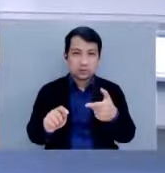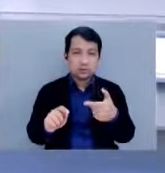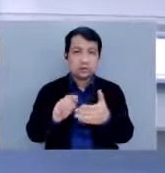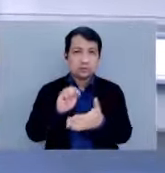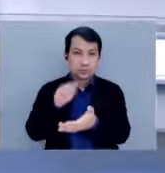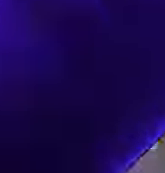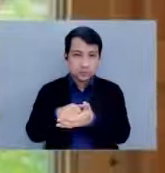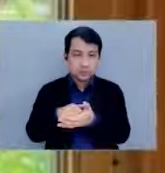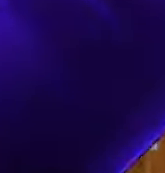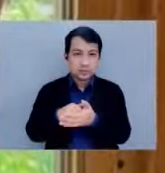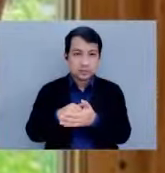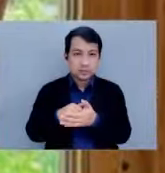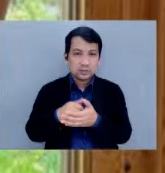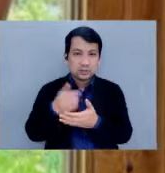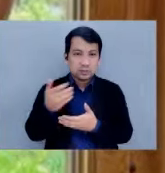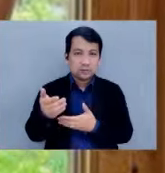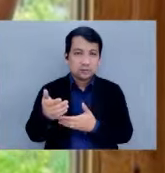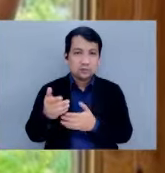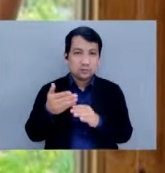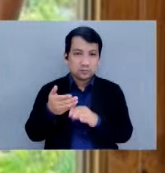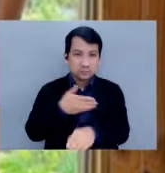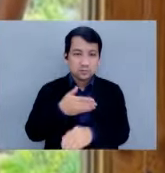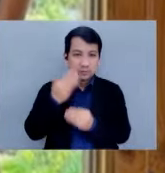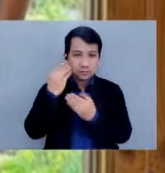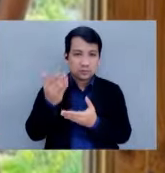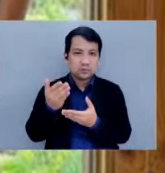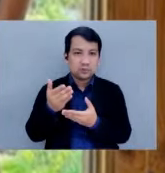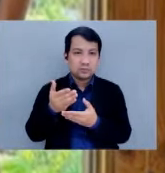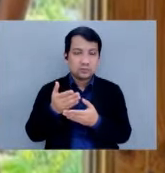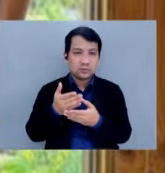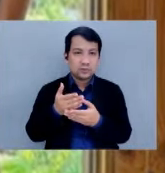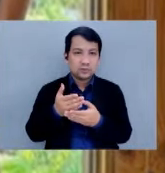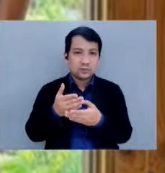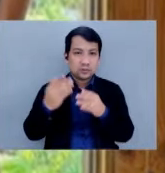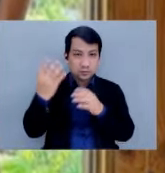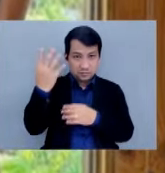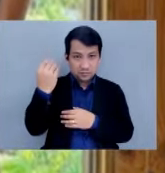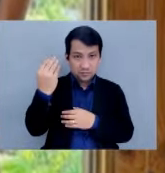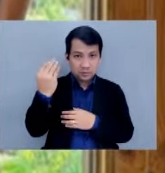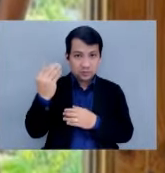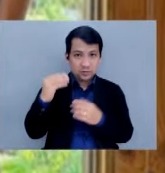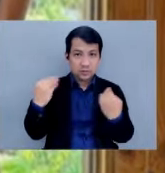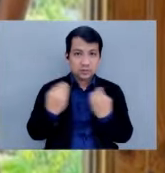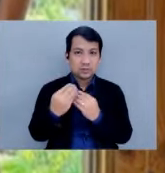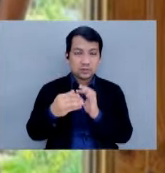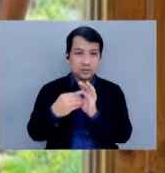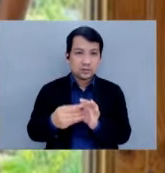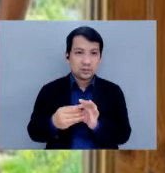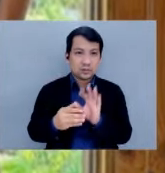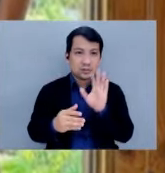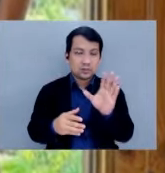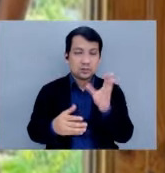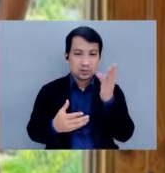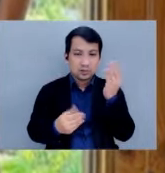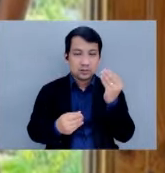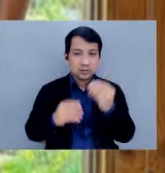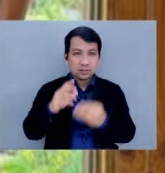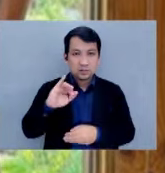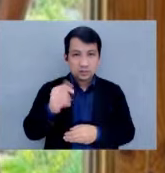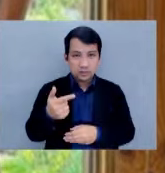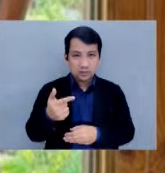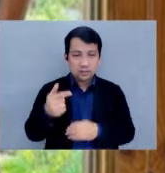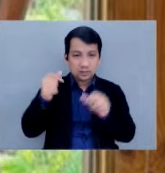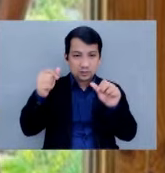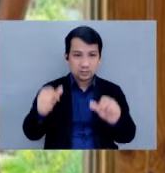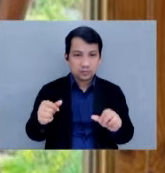military. Pero bago yan, nakipag-groupie pa siya sa co-members niya sa kanyang latest IG post. Todo flex pa